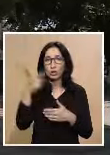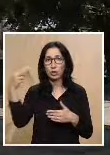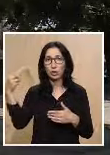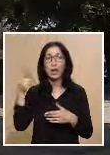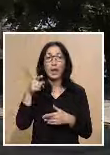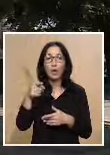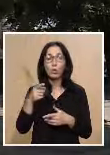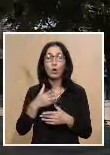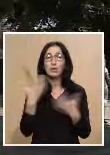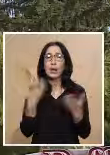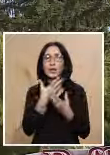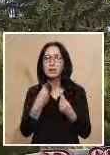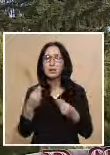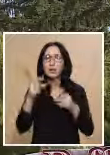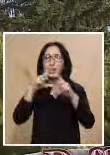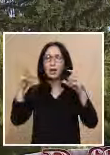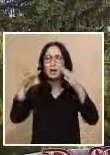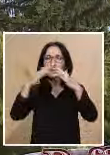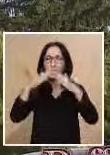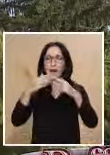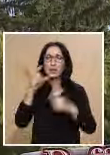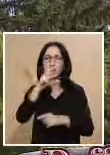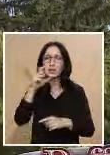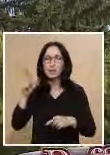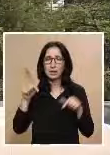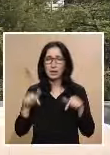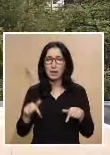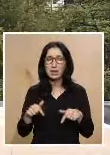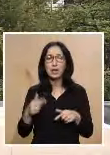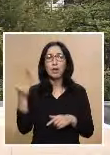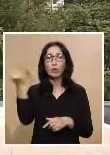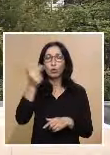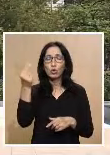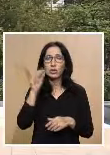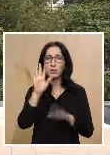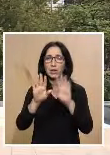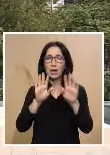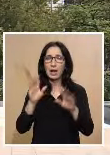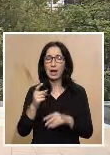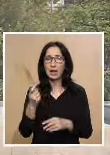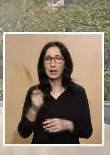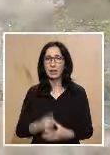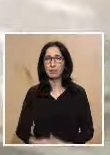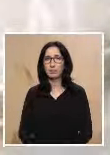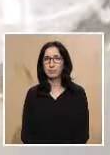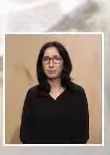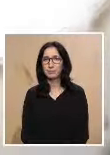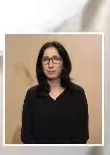го. Това е най-красивата сграда на Силистра, в която днес се намира художествената галерия.